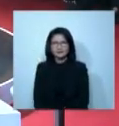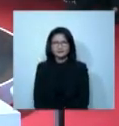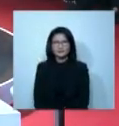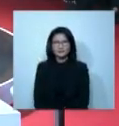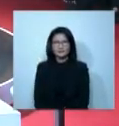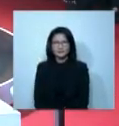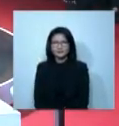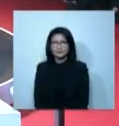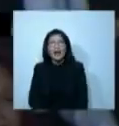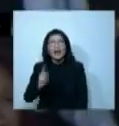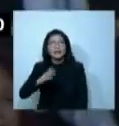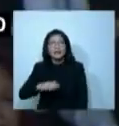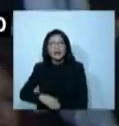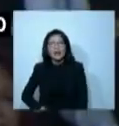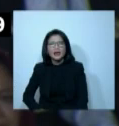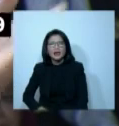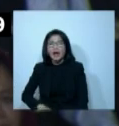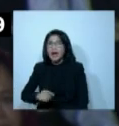dalam konteks tidak hanya